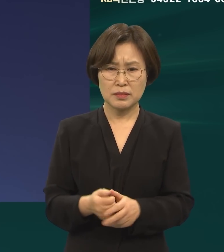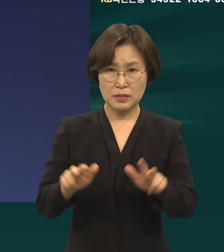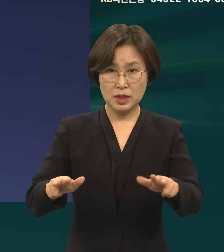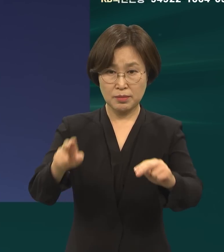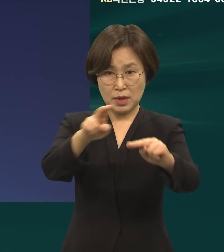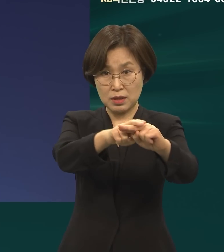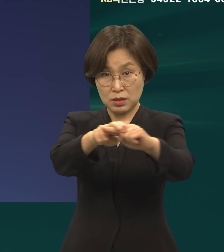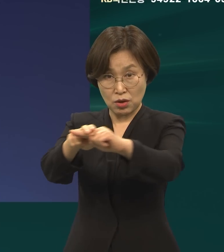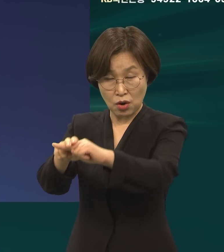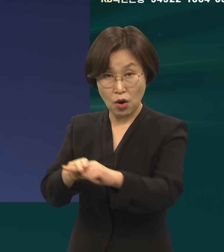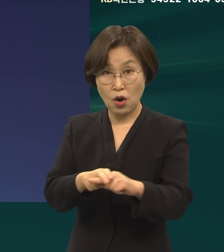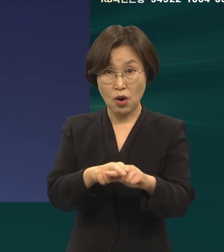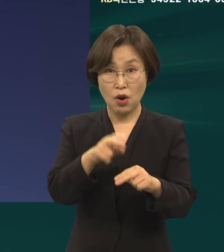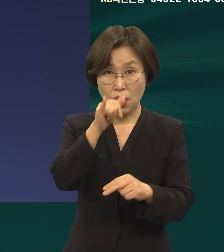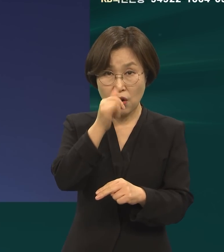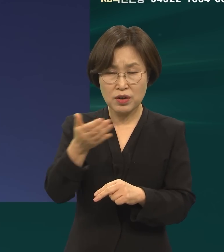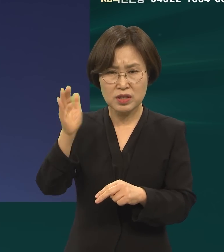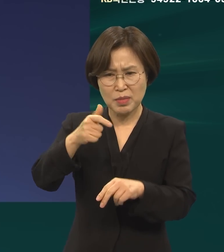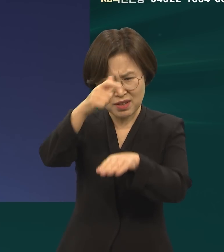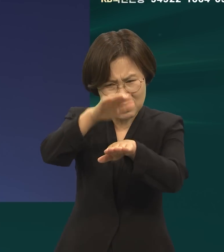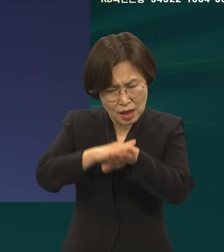있다고 모두가 예배하는 게 아닙니다.